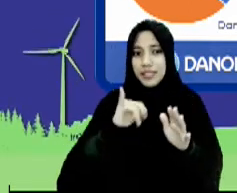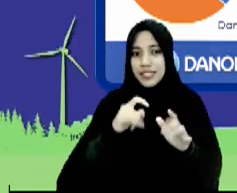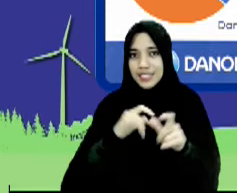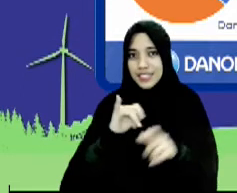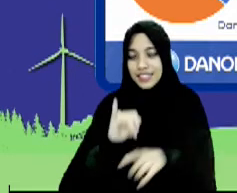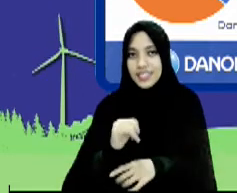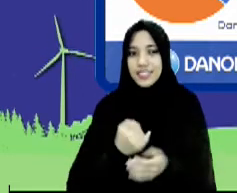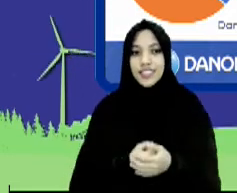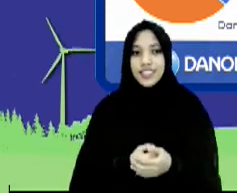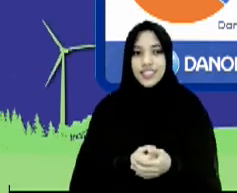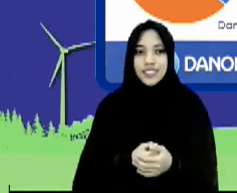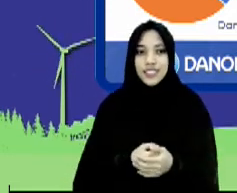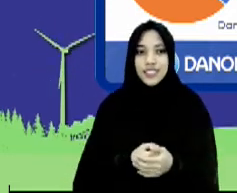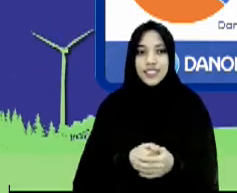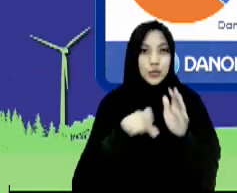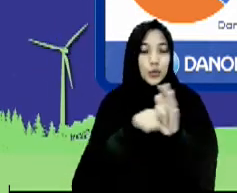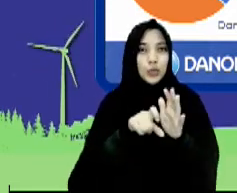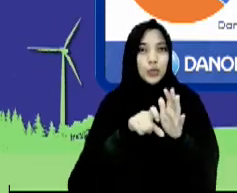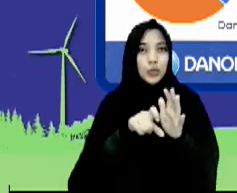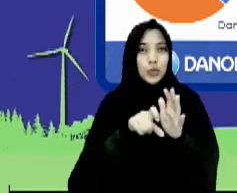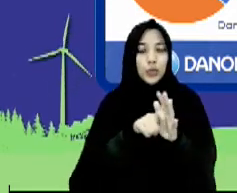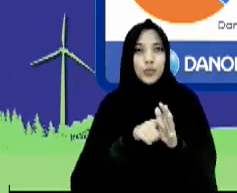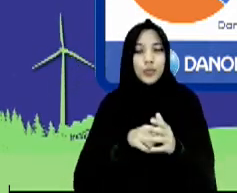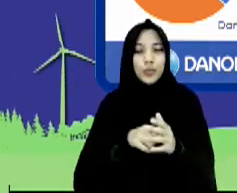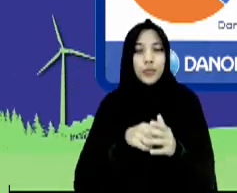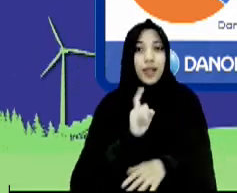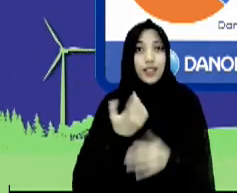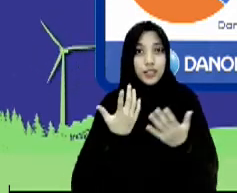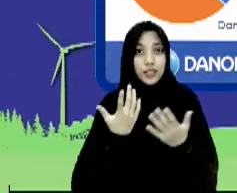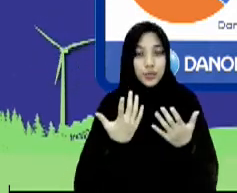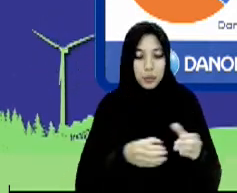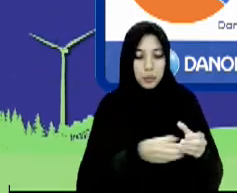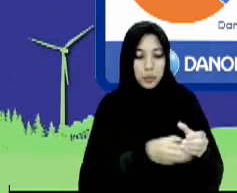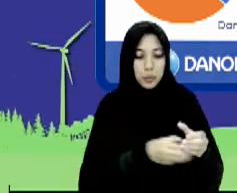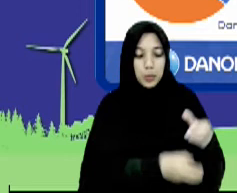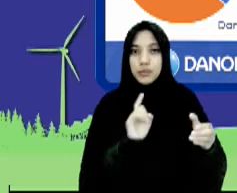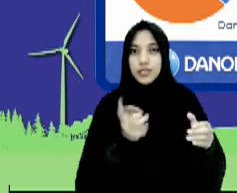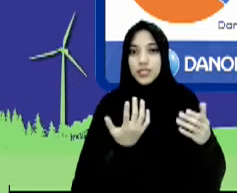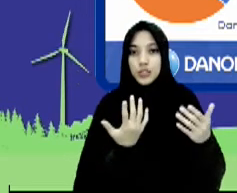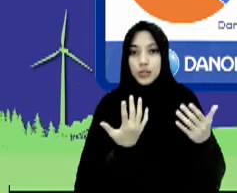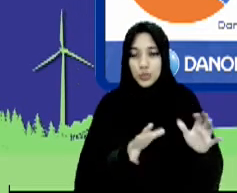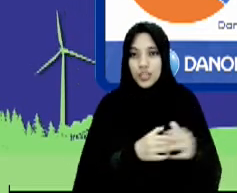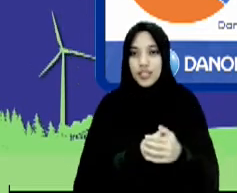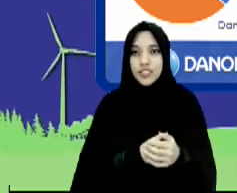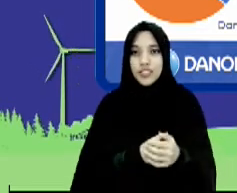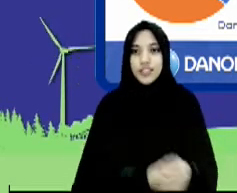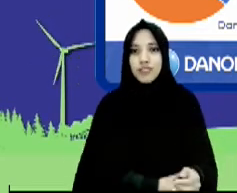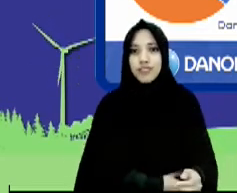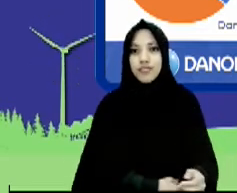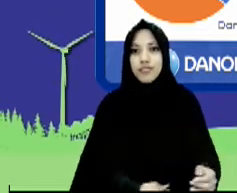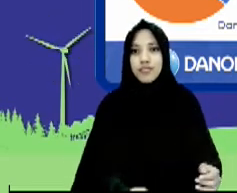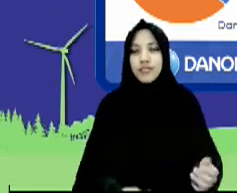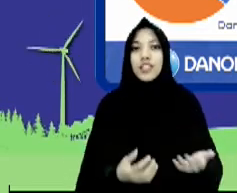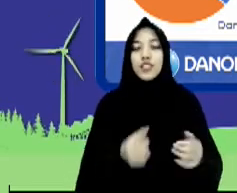itu tadi gitu kan misalnya kalau eh apa setelah digunakan eh apa kemasan dari produk kita itu ternyata misalnya tidak bisa